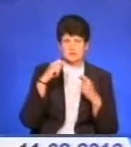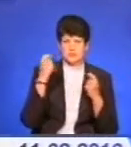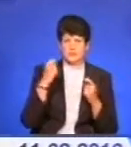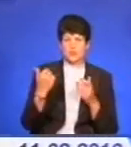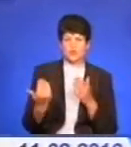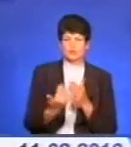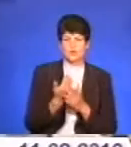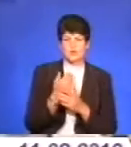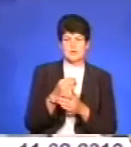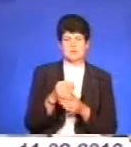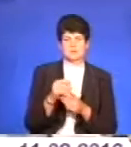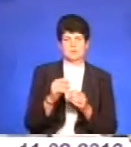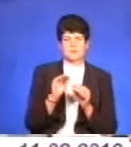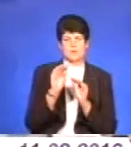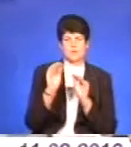меморіальний комплекс.